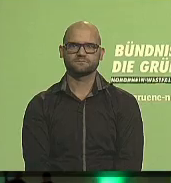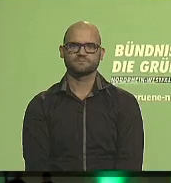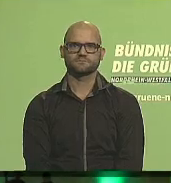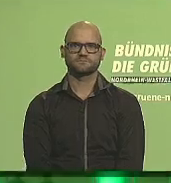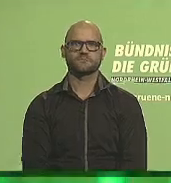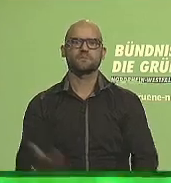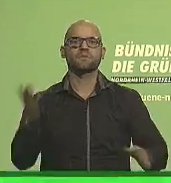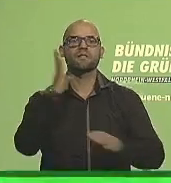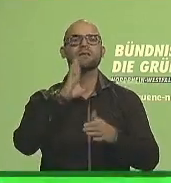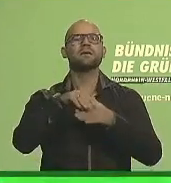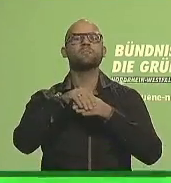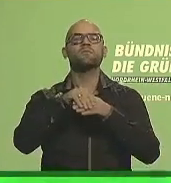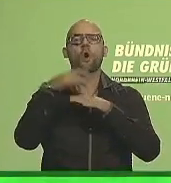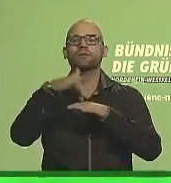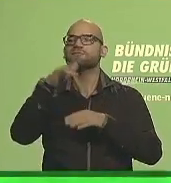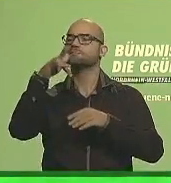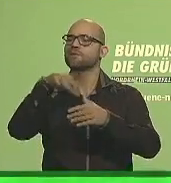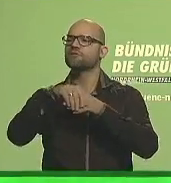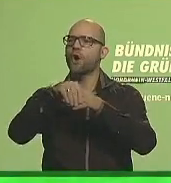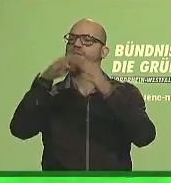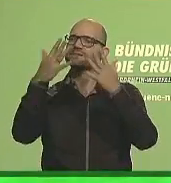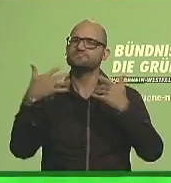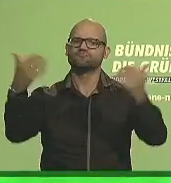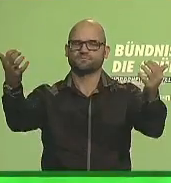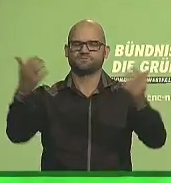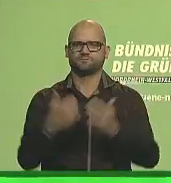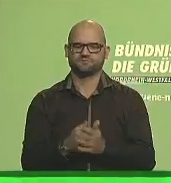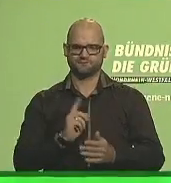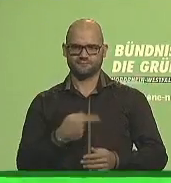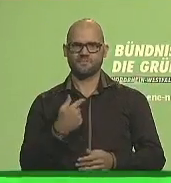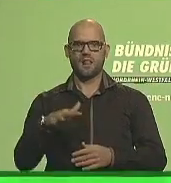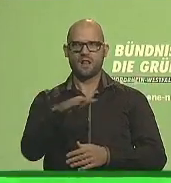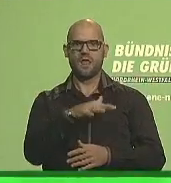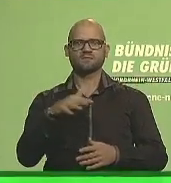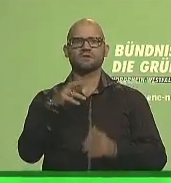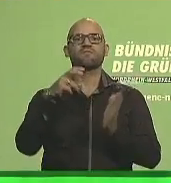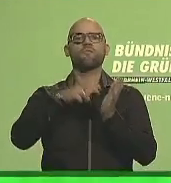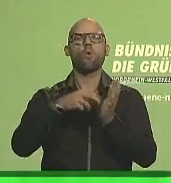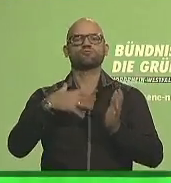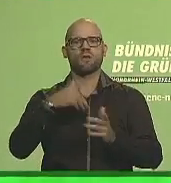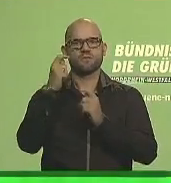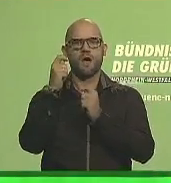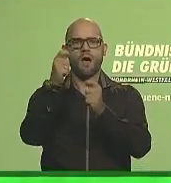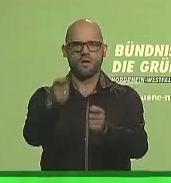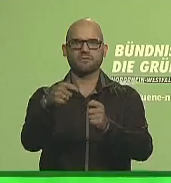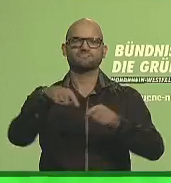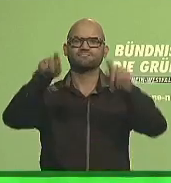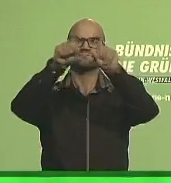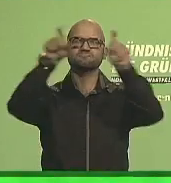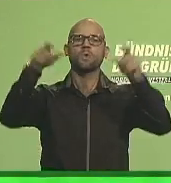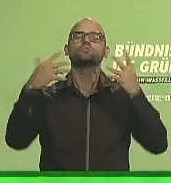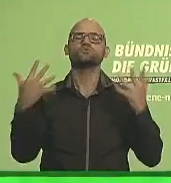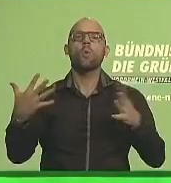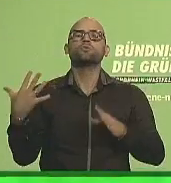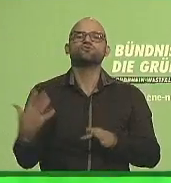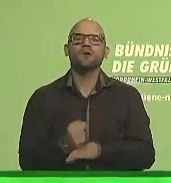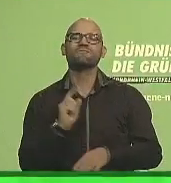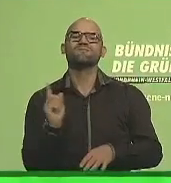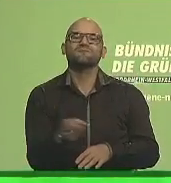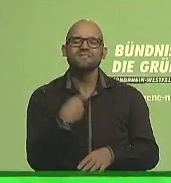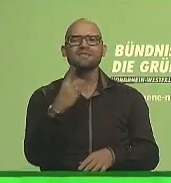Liebe Freundinnen und Freunde, wir haben euch vom Landesvorstand einen Antrag vorgelegt, der ist überschrieben mit »So schaffen wir die